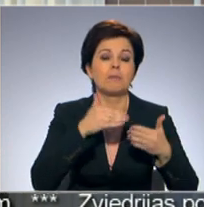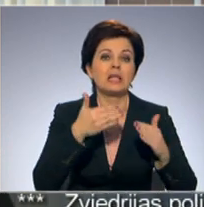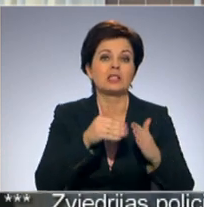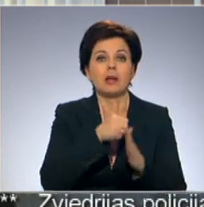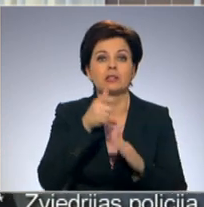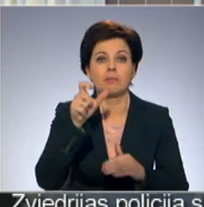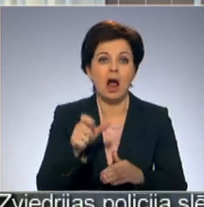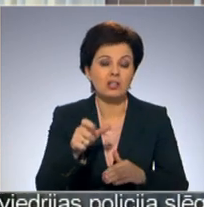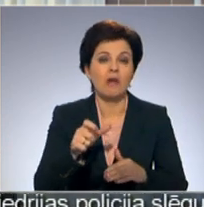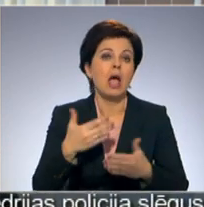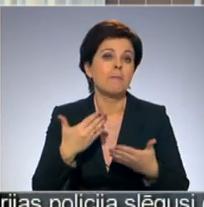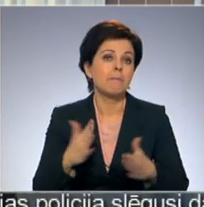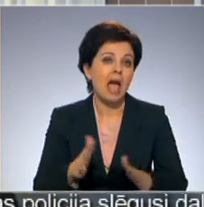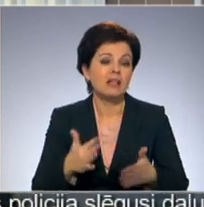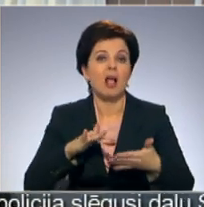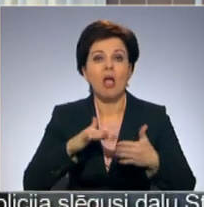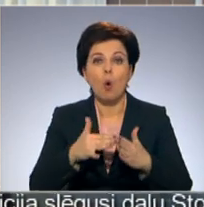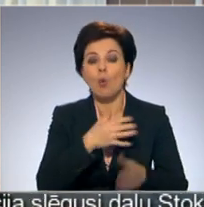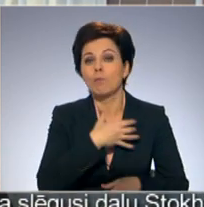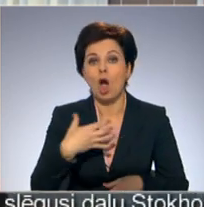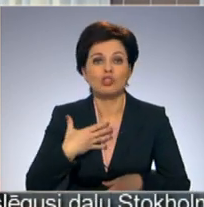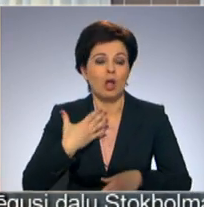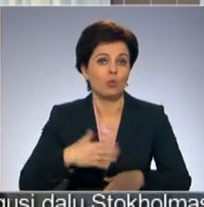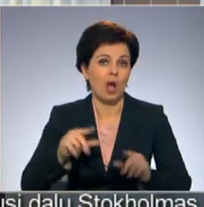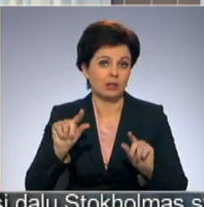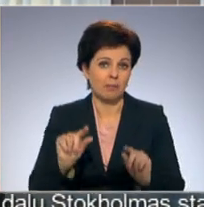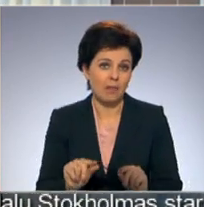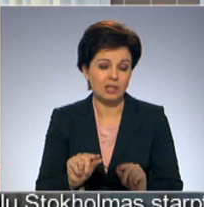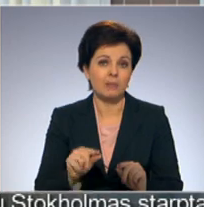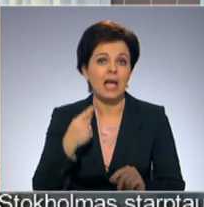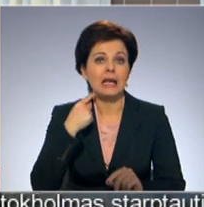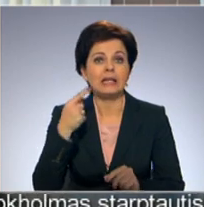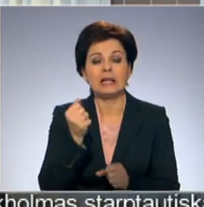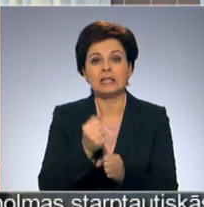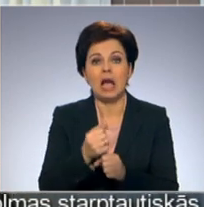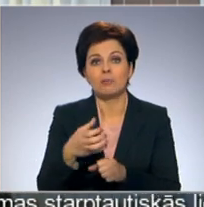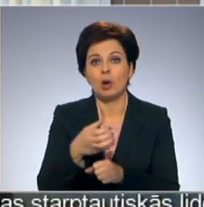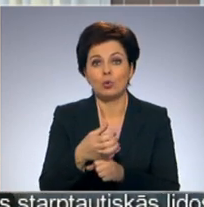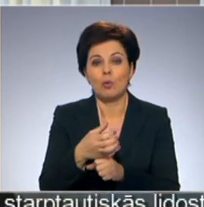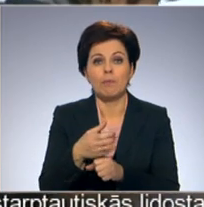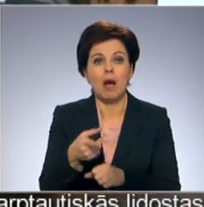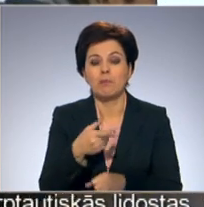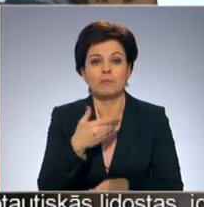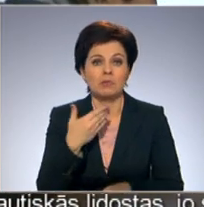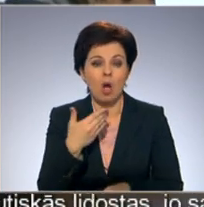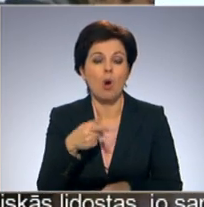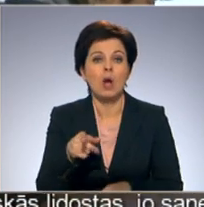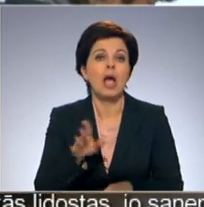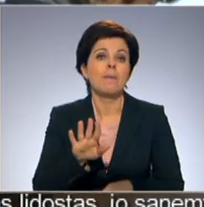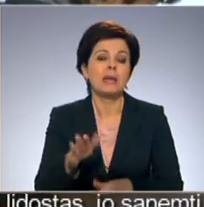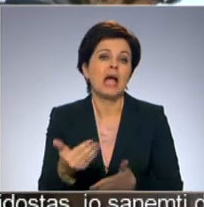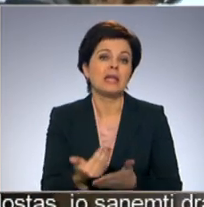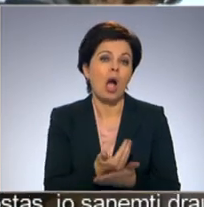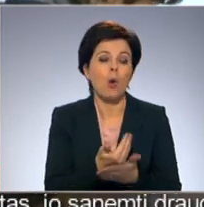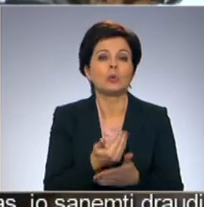No lauku pašvaldībām ļoti, ļoti maz. Un vienu brīdi darba grupā vispār nebija nevienam cilvēku no lauku pašvaldībām. Darbs pie jaunā